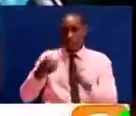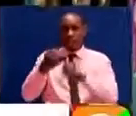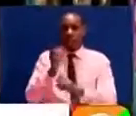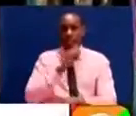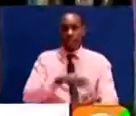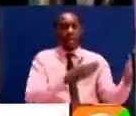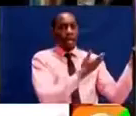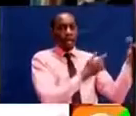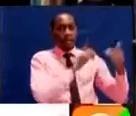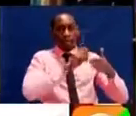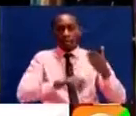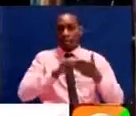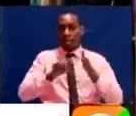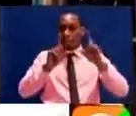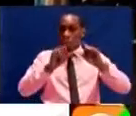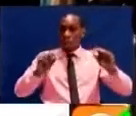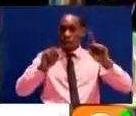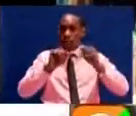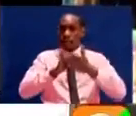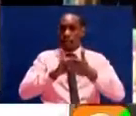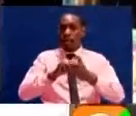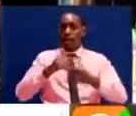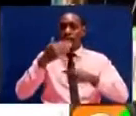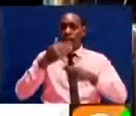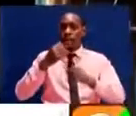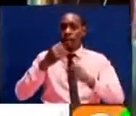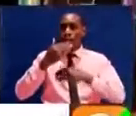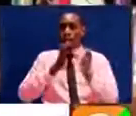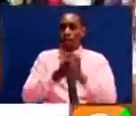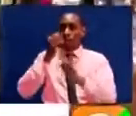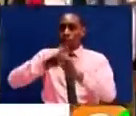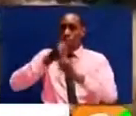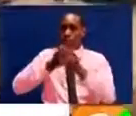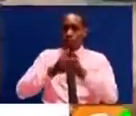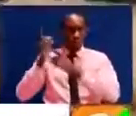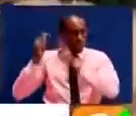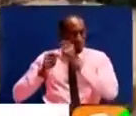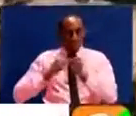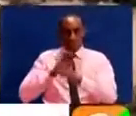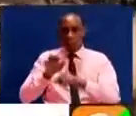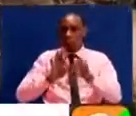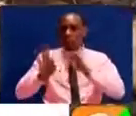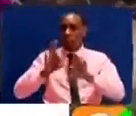na wanataraji kwamba ujumbe wanapanga kueneza kwa mtindo huu wa nywele wa virusi vya